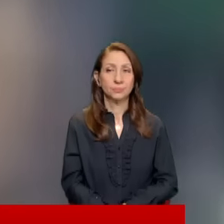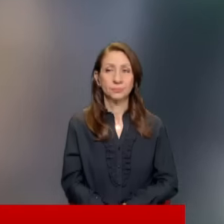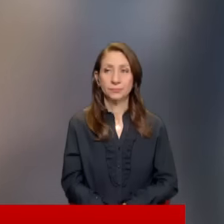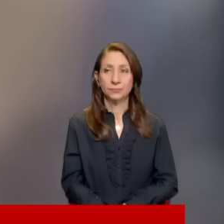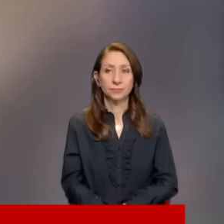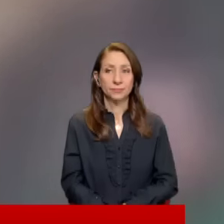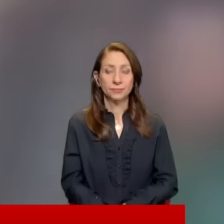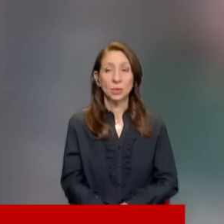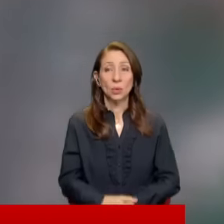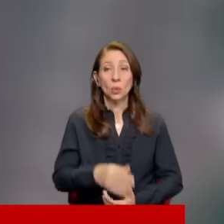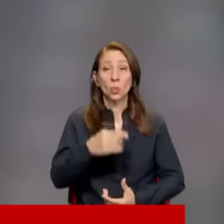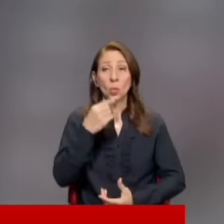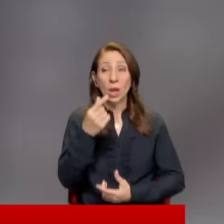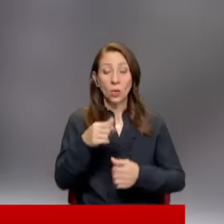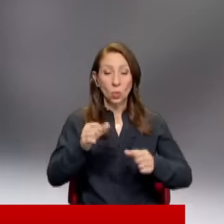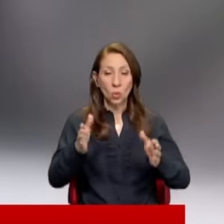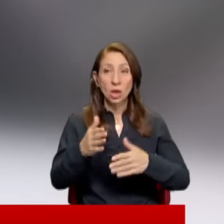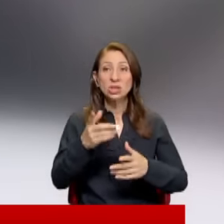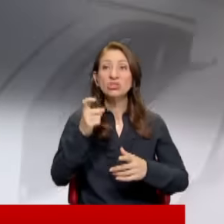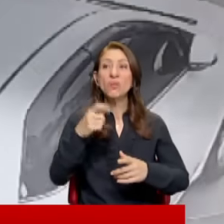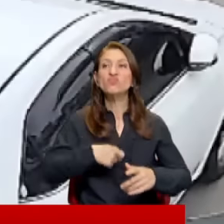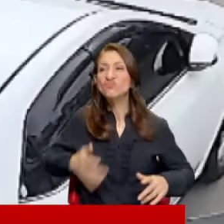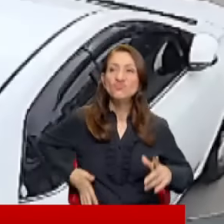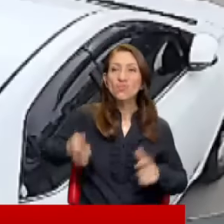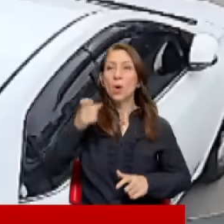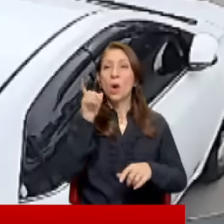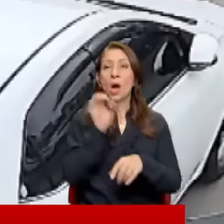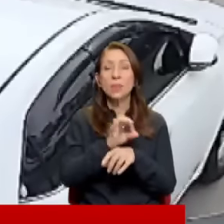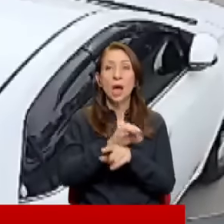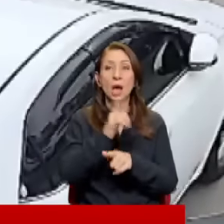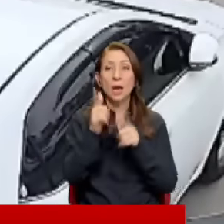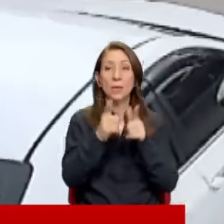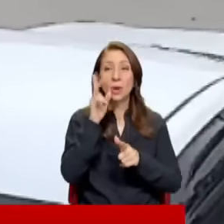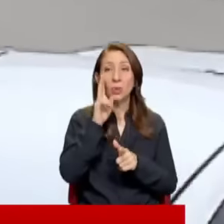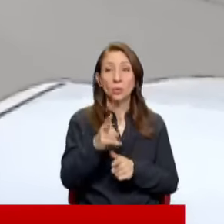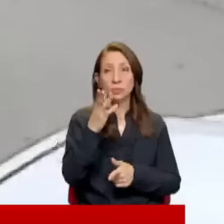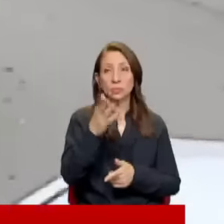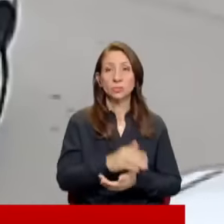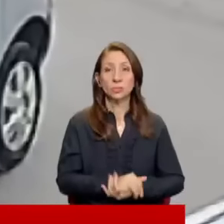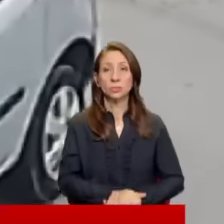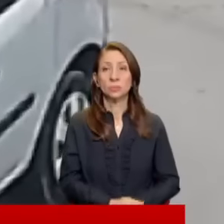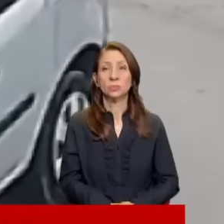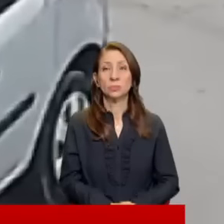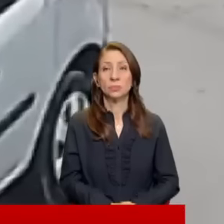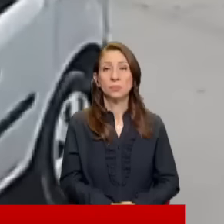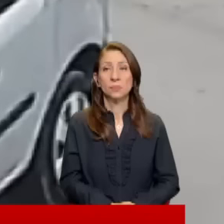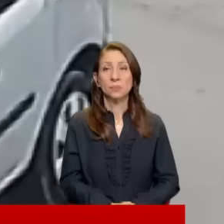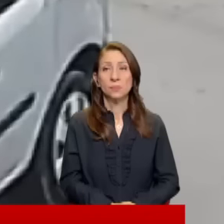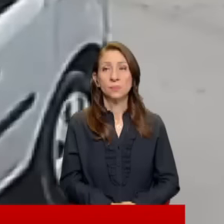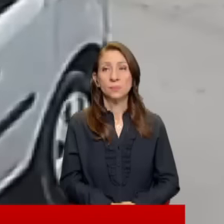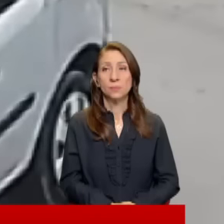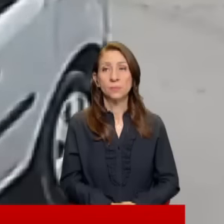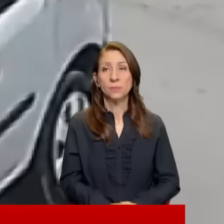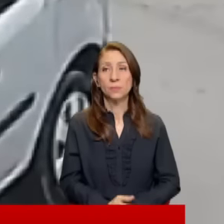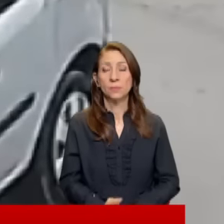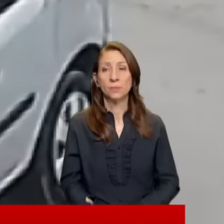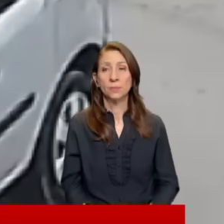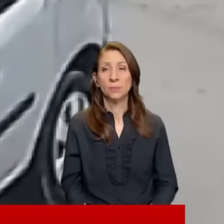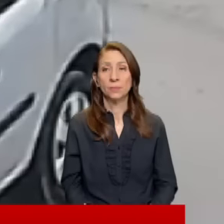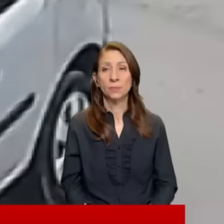tamam uyarılan Kriye silahla dehşet saçtı o anlar kameraya yansıdı tamam